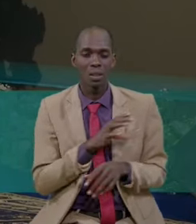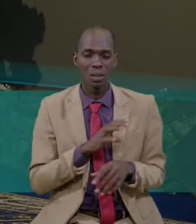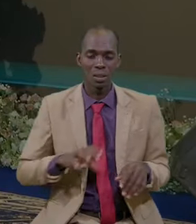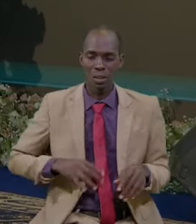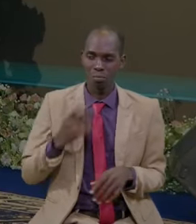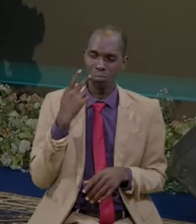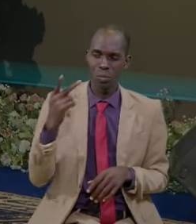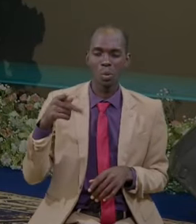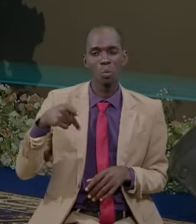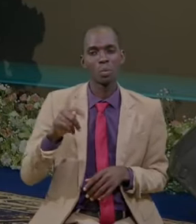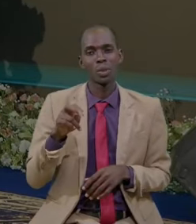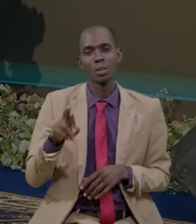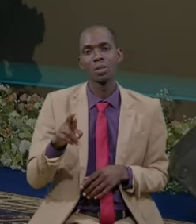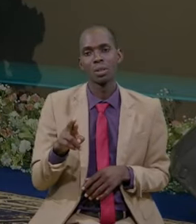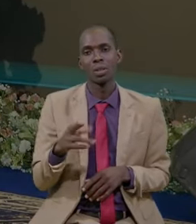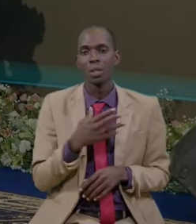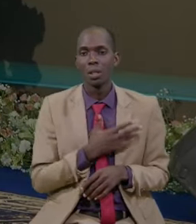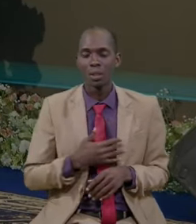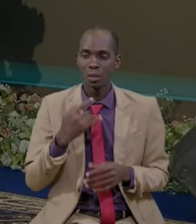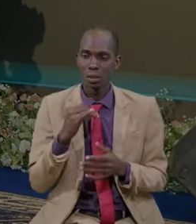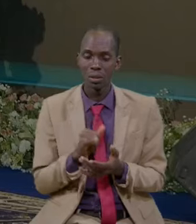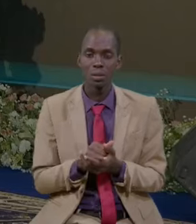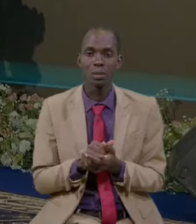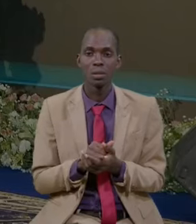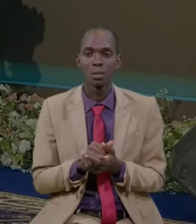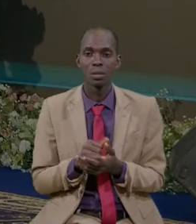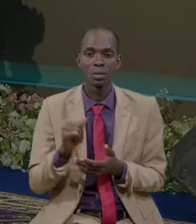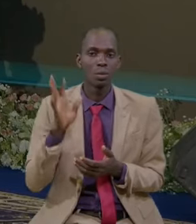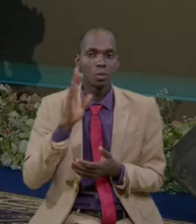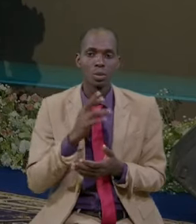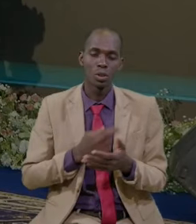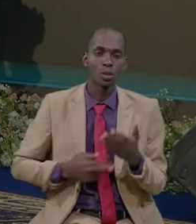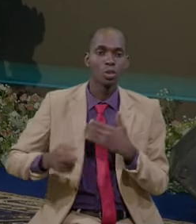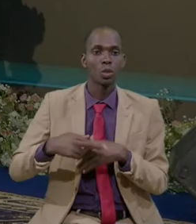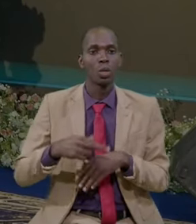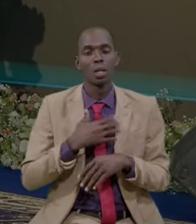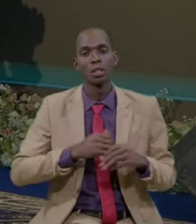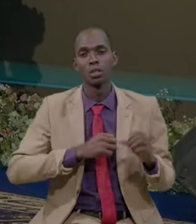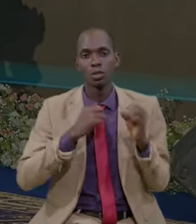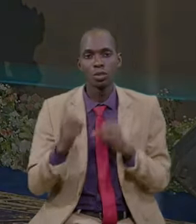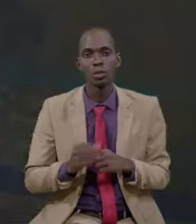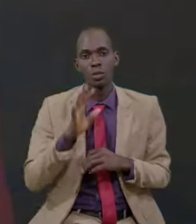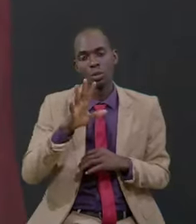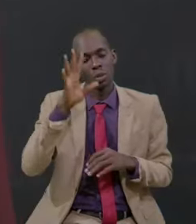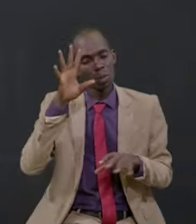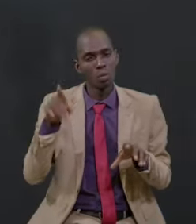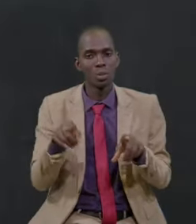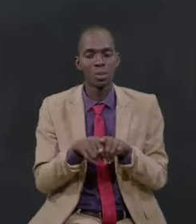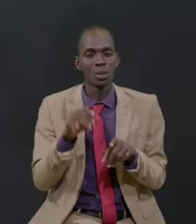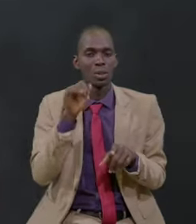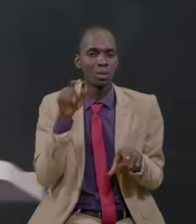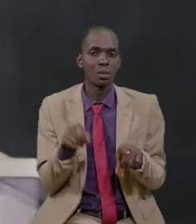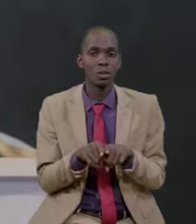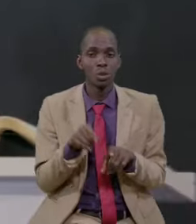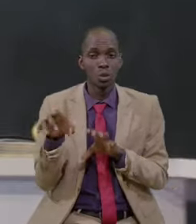dit, quand tu restaures, fortifie tes frères. Vous savez combien de personnes continuent en